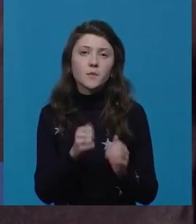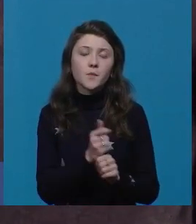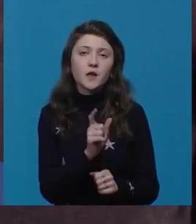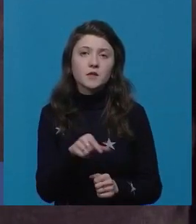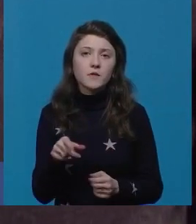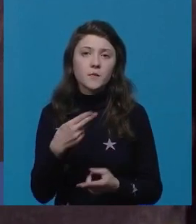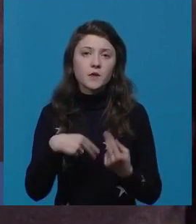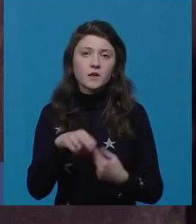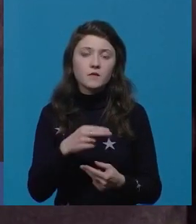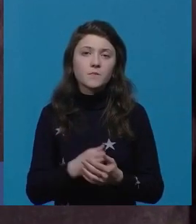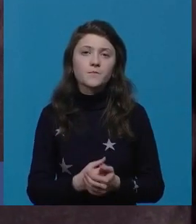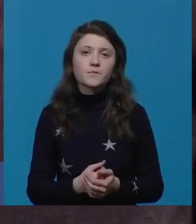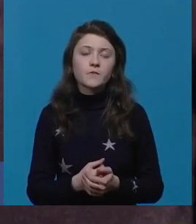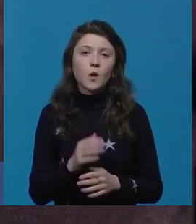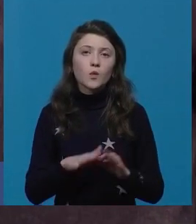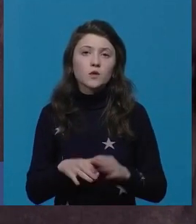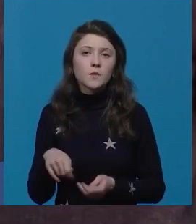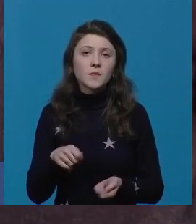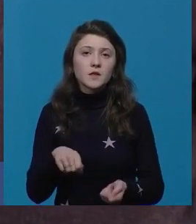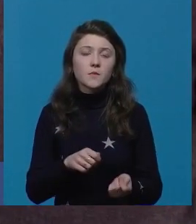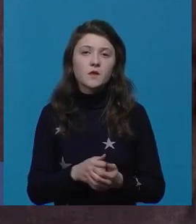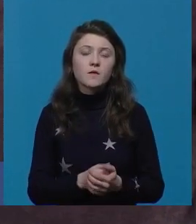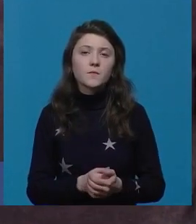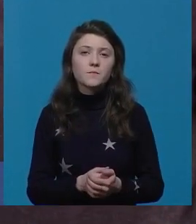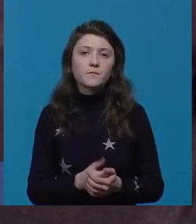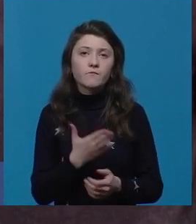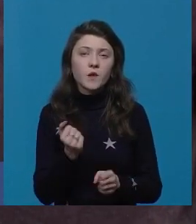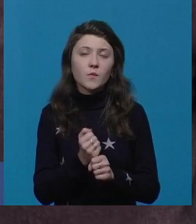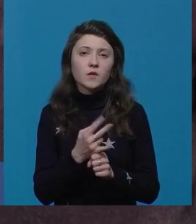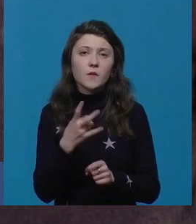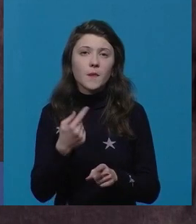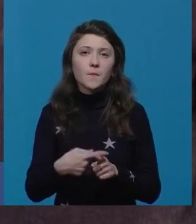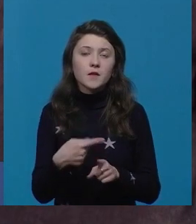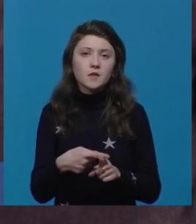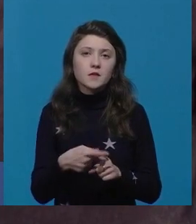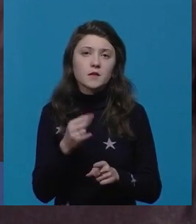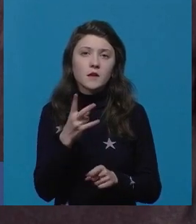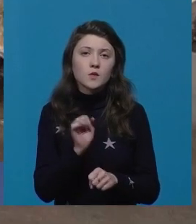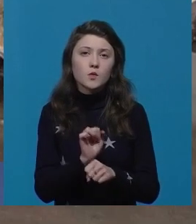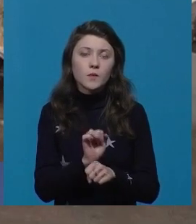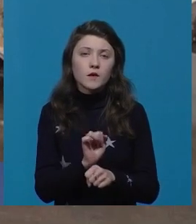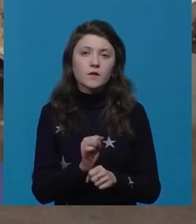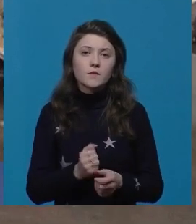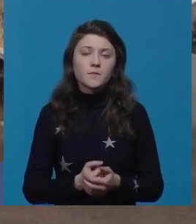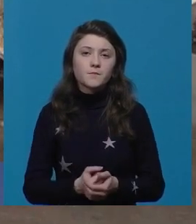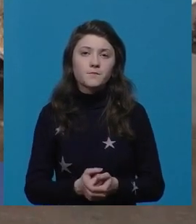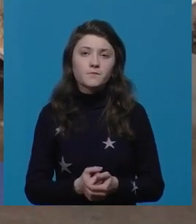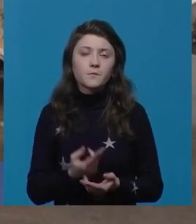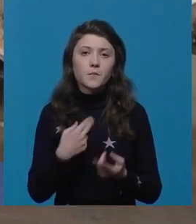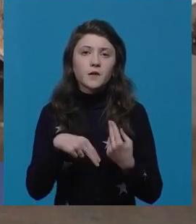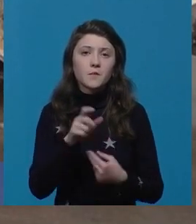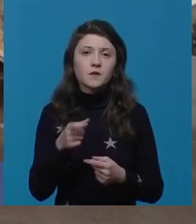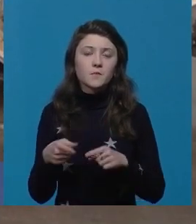ручній посипці тротуарів. В основному вони працювали на перехрестях та на зупинках громадського транспорту. Підприємство переведено на